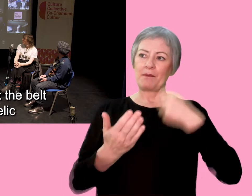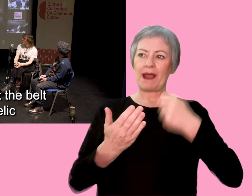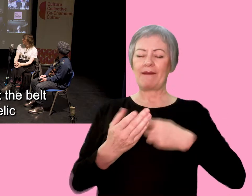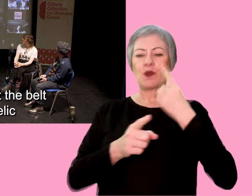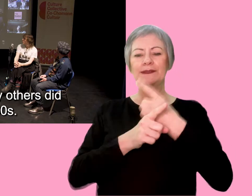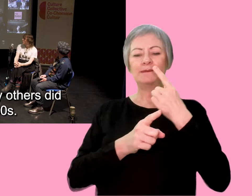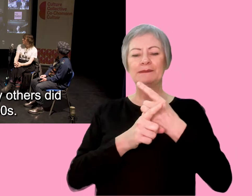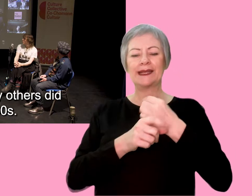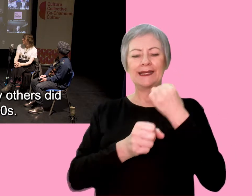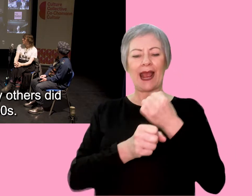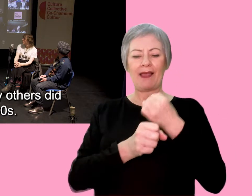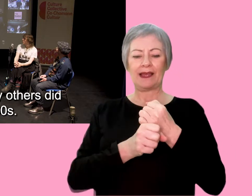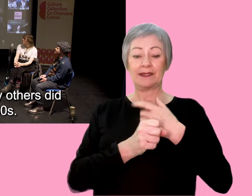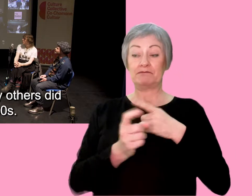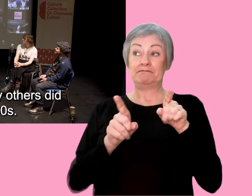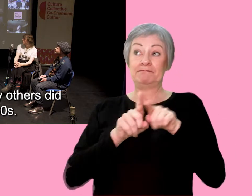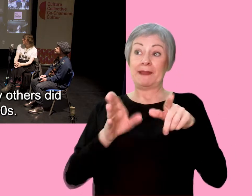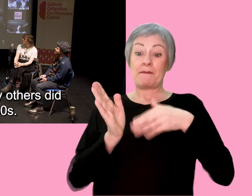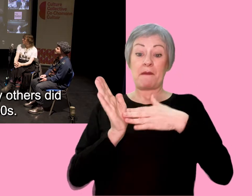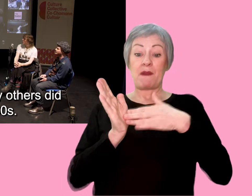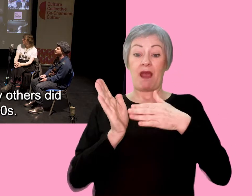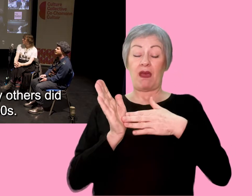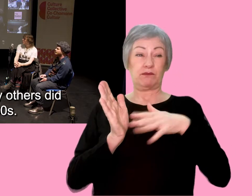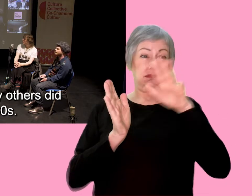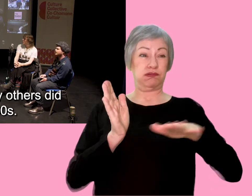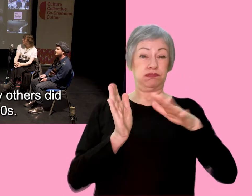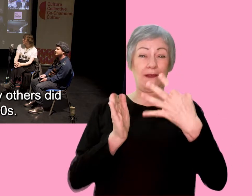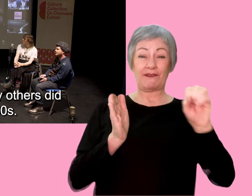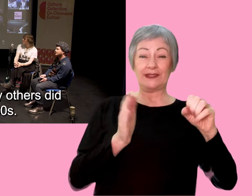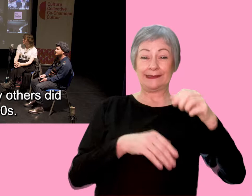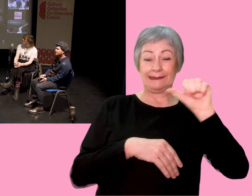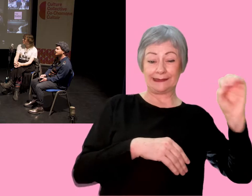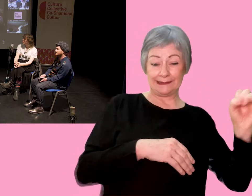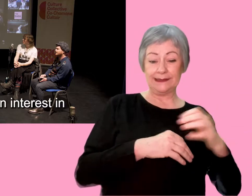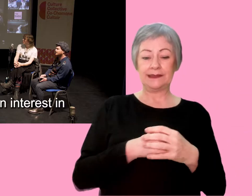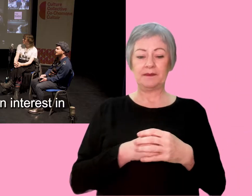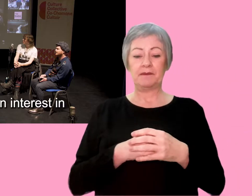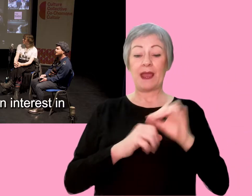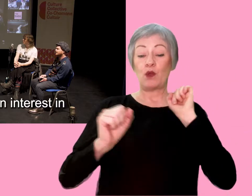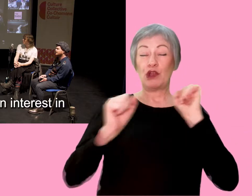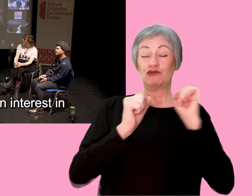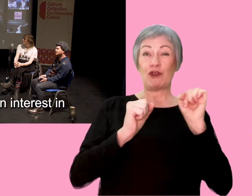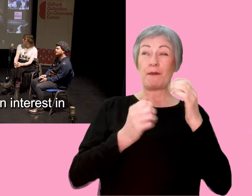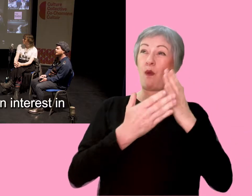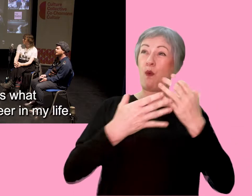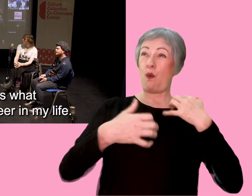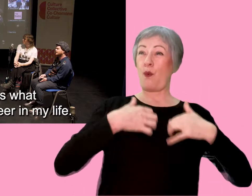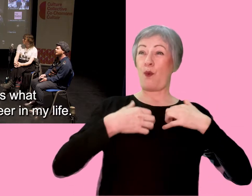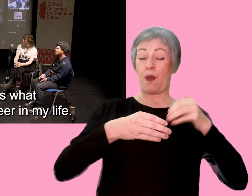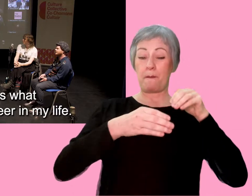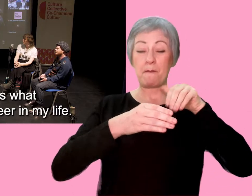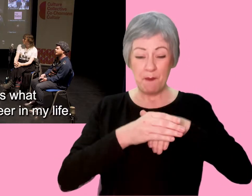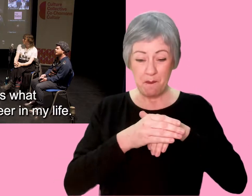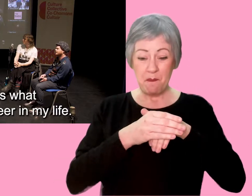me goed Gaelic. Maar de hacher in mijn water is gelauwd elle angst de koikeren se schiskete. Ze drama hoek madde, maar een